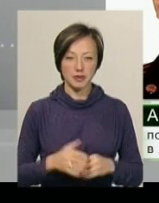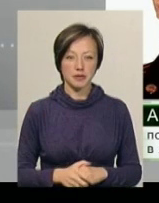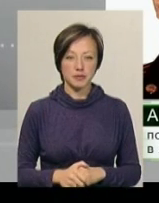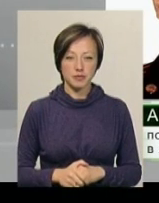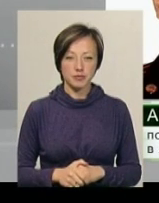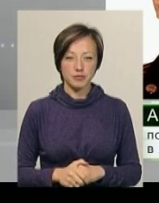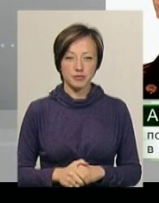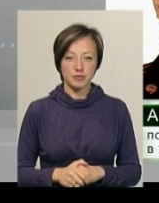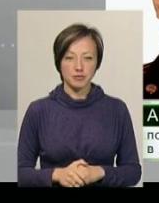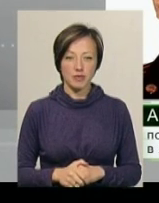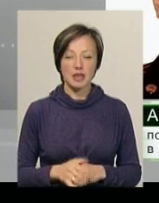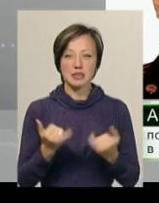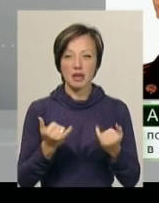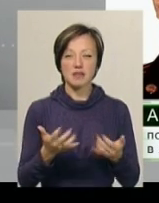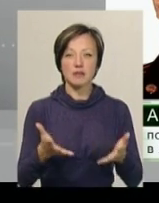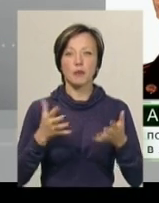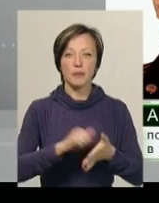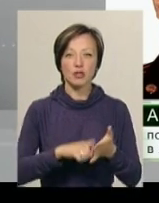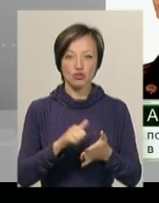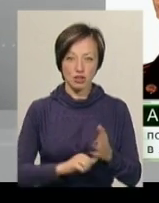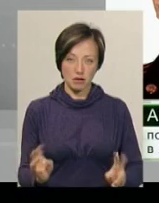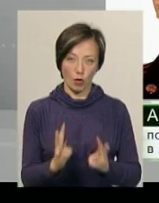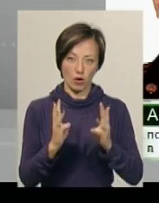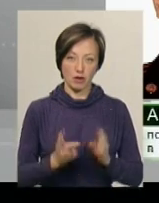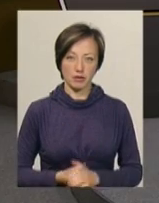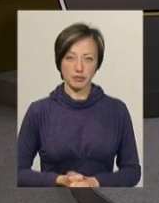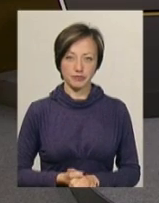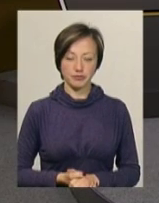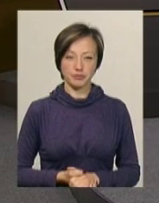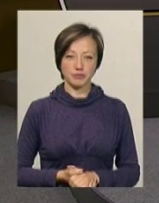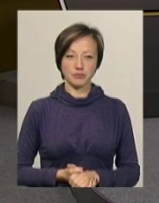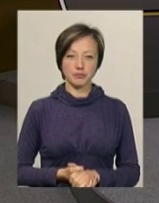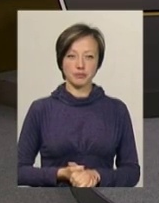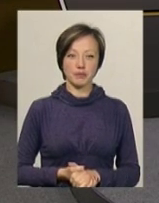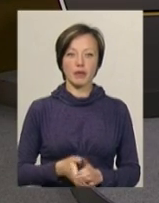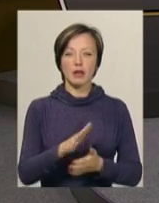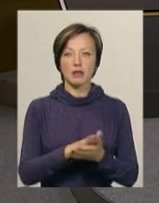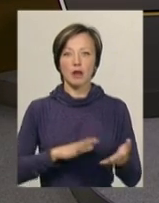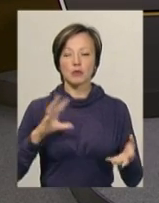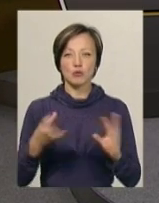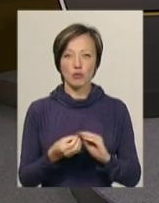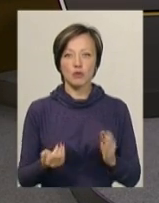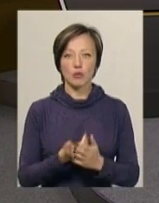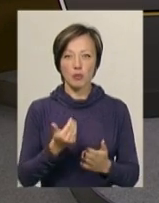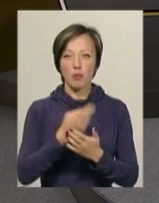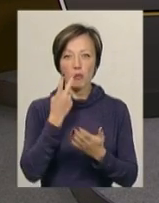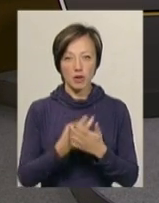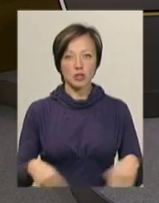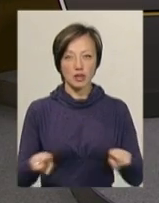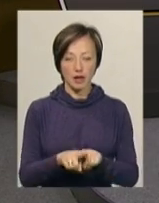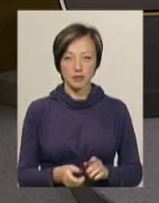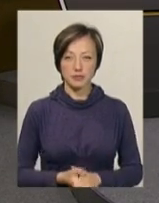встановленням причини. Збитки з'ясовуються. Далі у підсумковому випуску новин ви